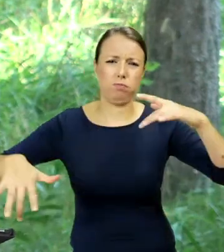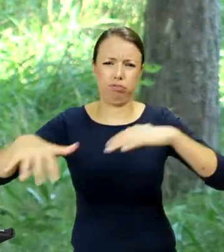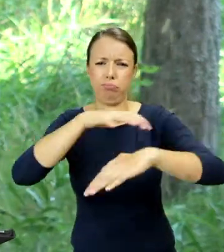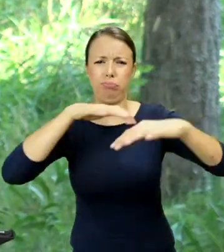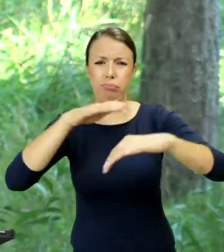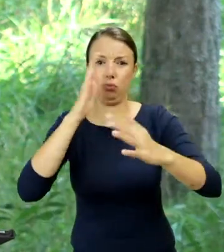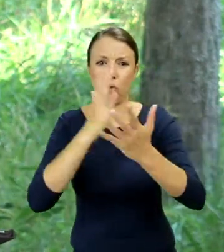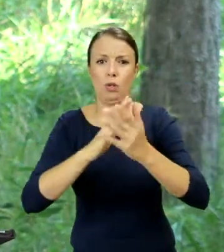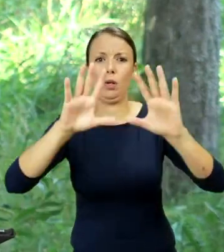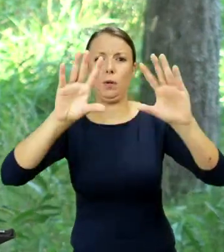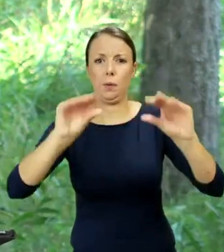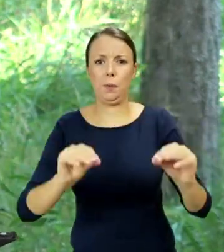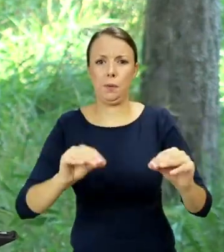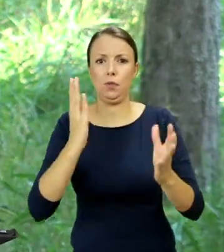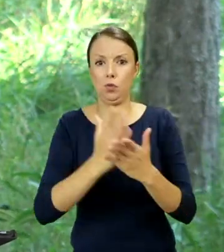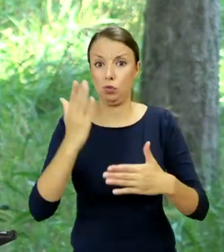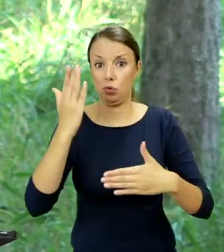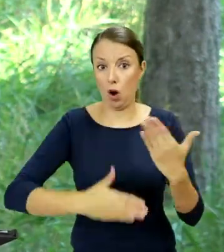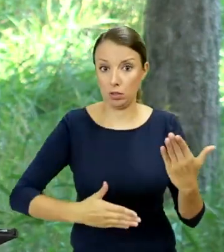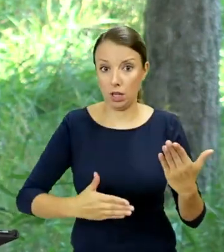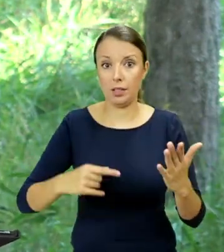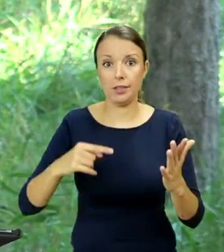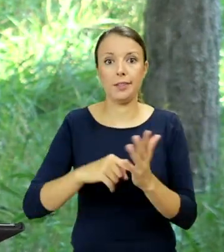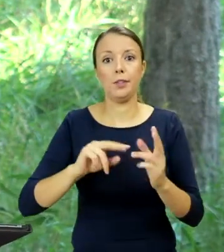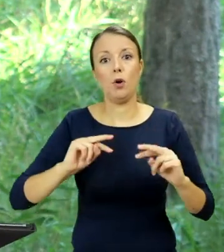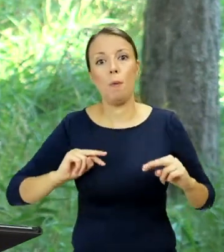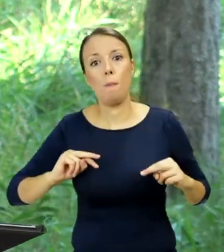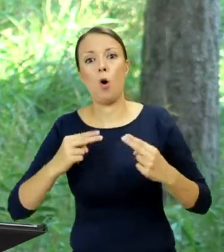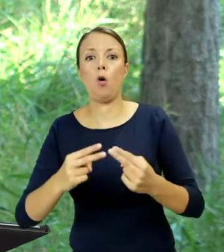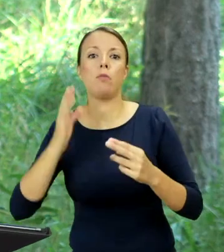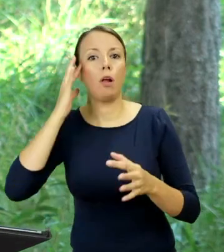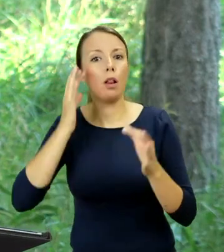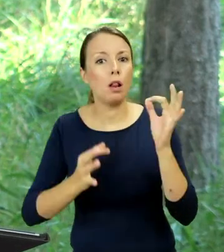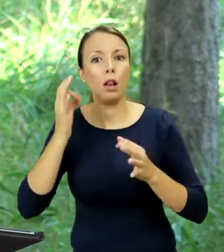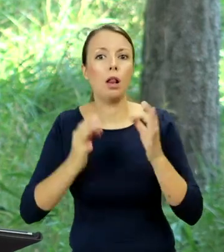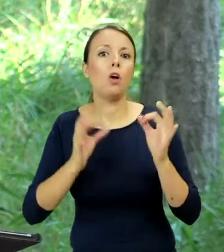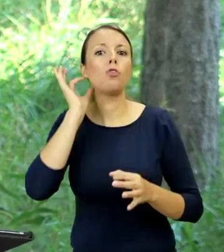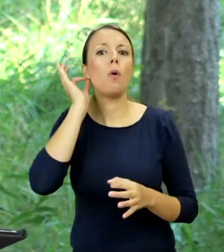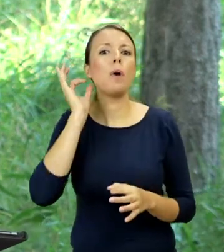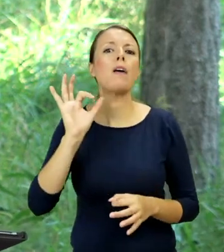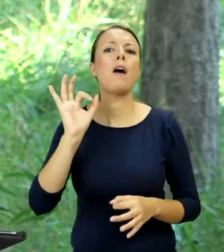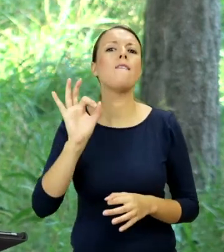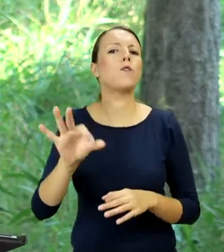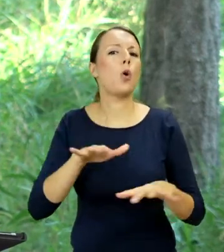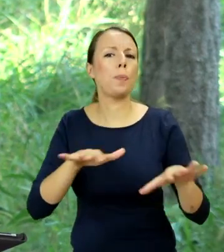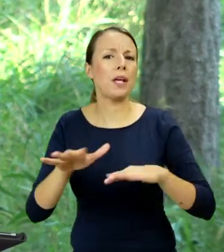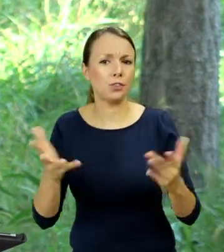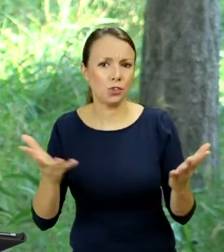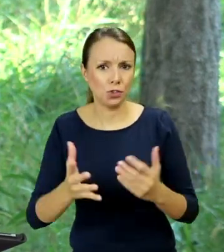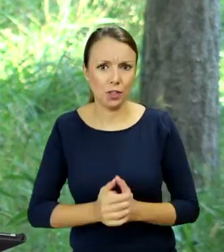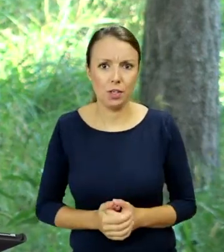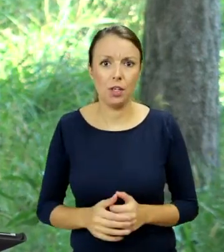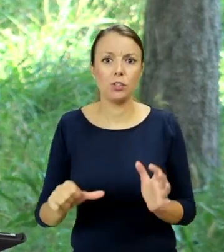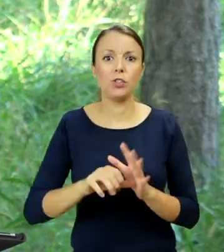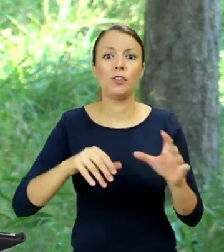wróciły stare wątpliwości co do tego, gdzie jest miejsce kobiet i w 22 roku Legię